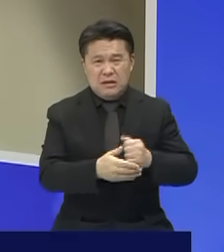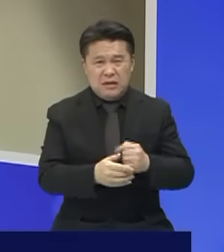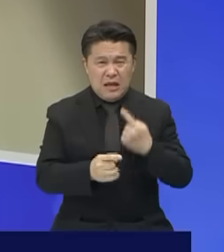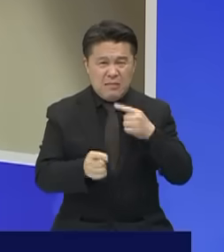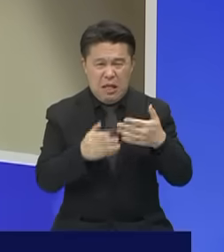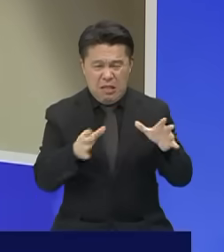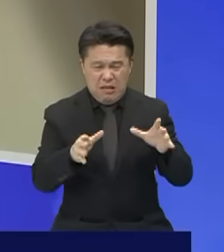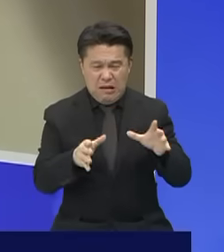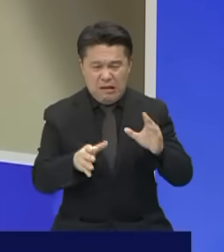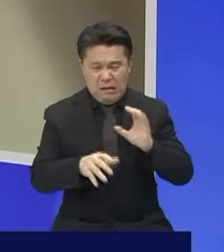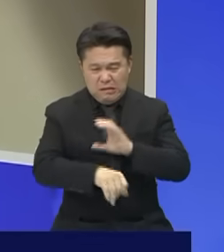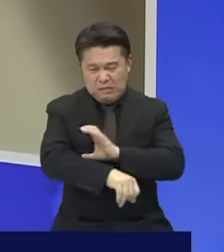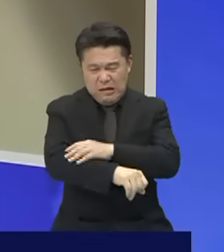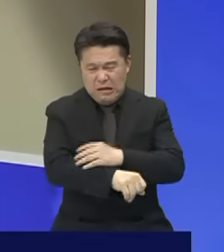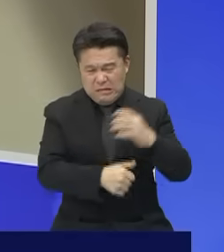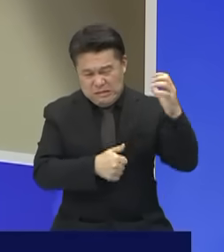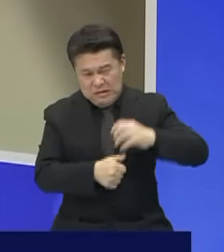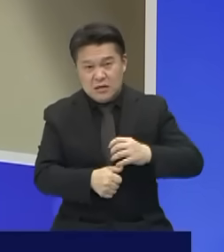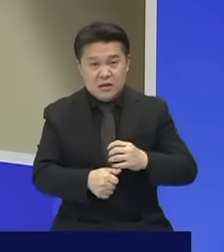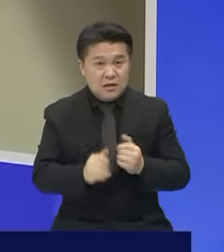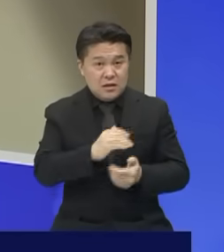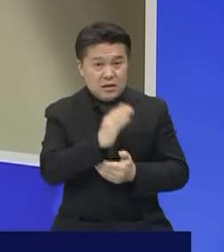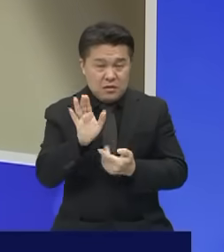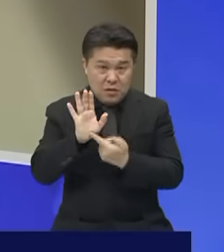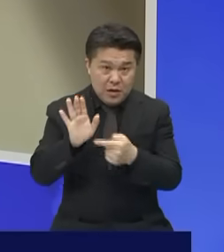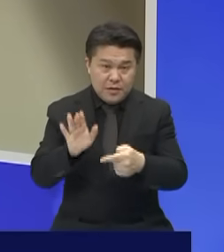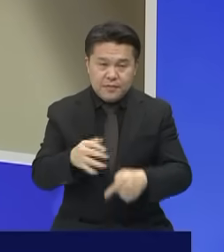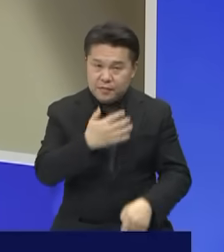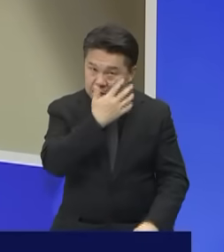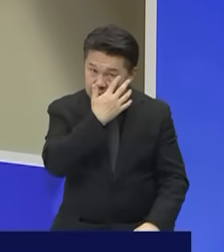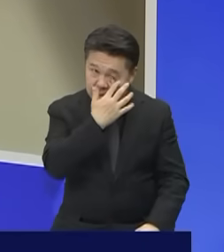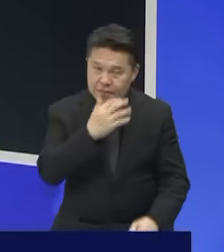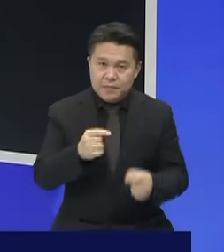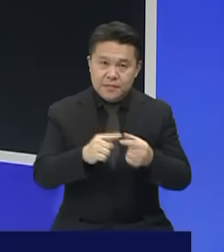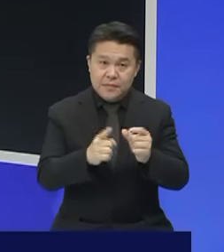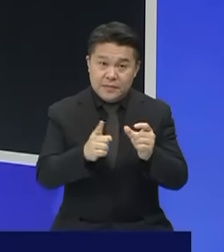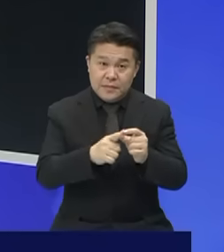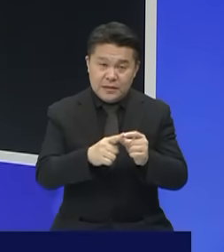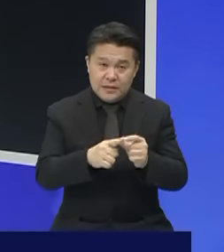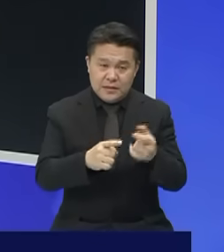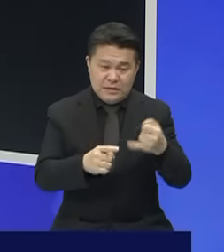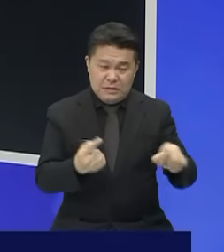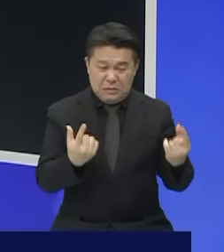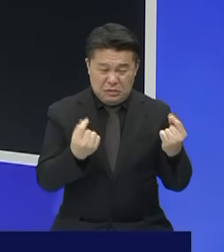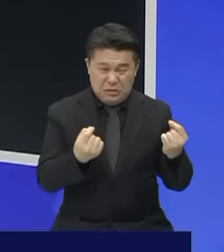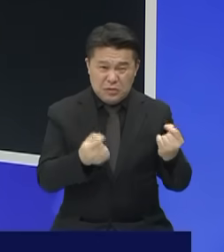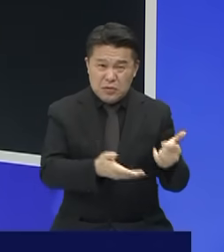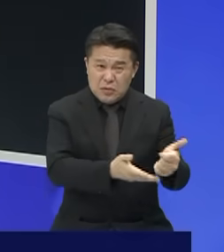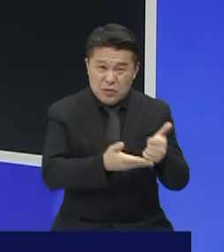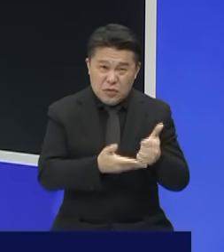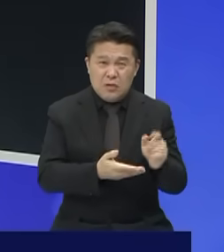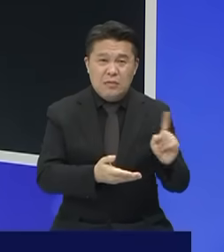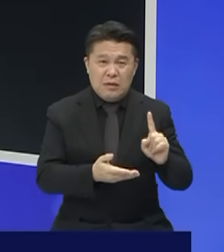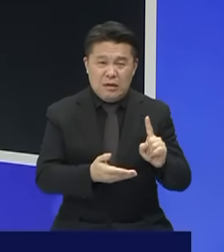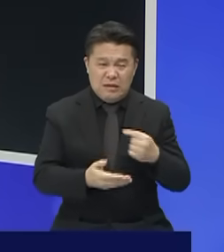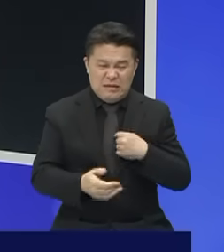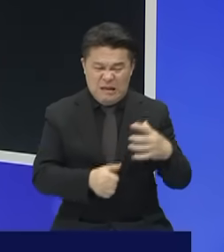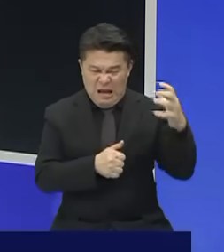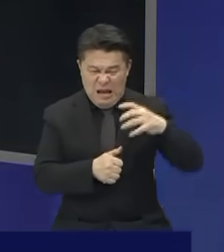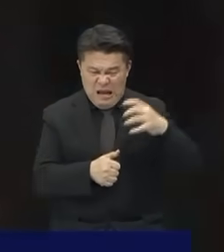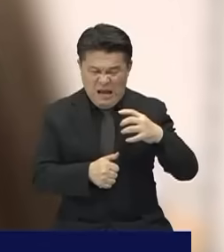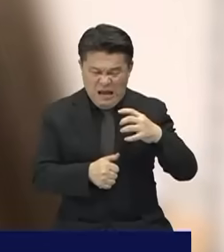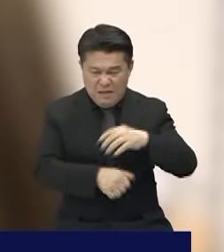고객에게 반말로 갑질을 당했다는 사연이 전해졌습니다. 우클릭 첫 번째 검색어는 딸뻘 고객의 갑질입니다.